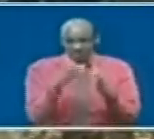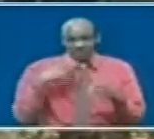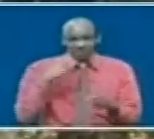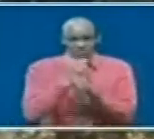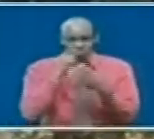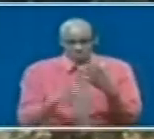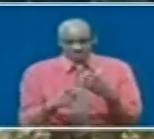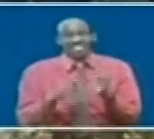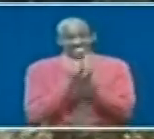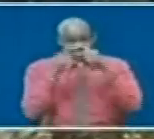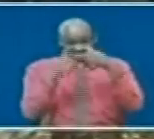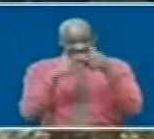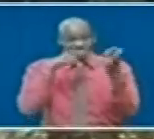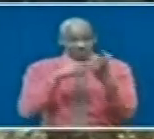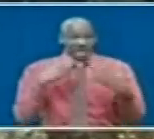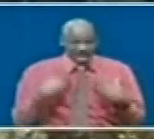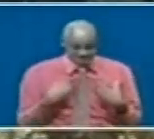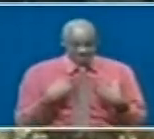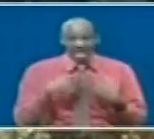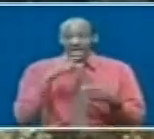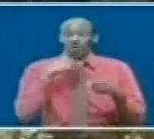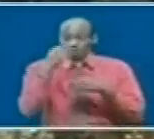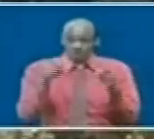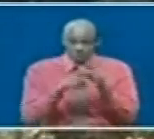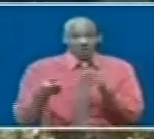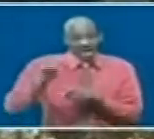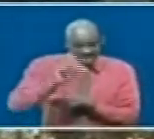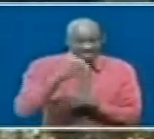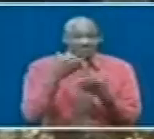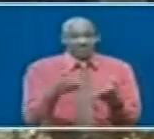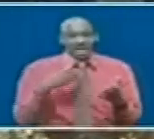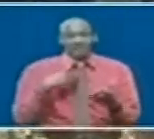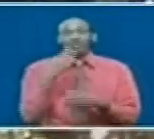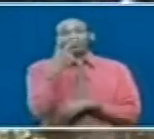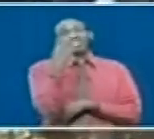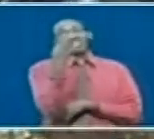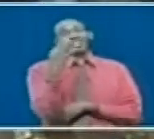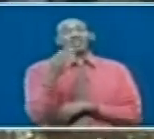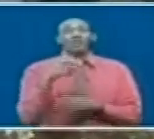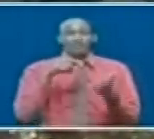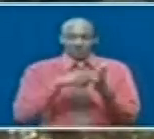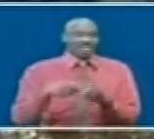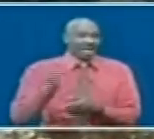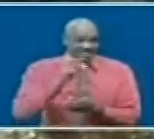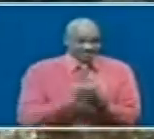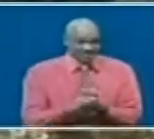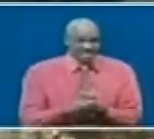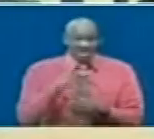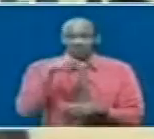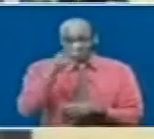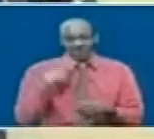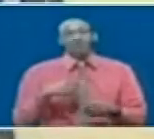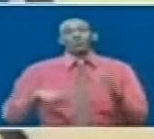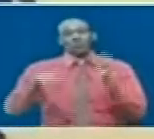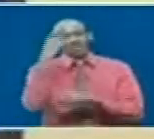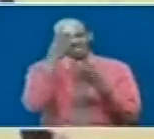aliweka alama 16 katika kiwango cha 9, kisha akafuatilia kwa si huo kwa kuweka alama 23 na kutia kibindoni taji hili